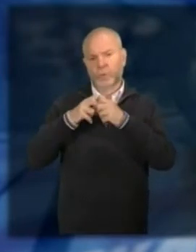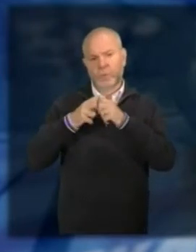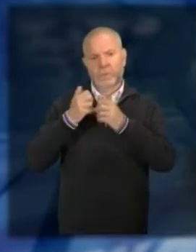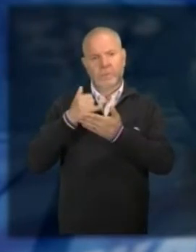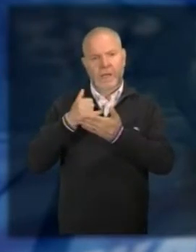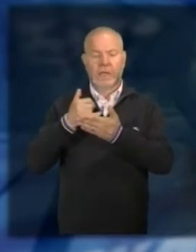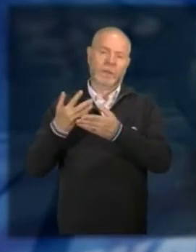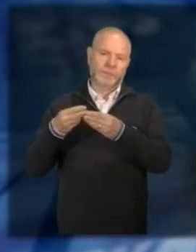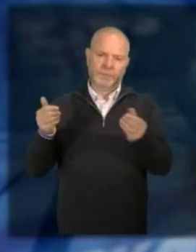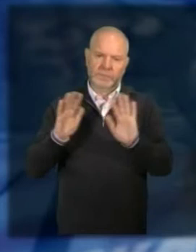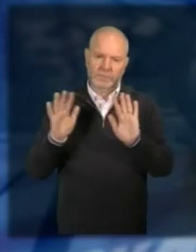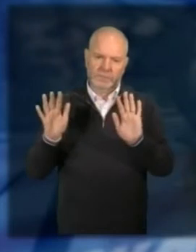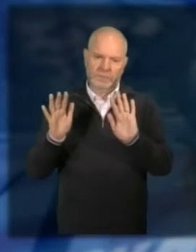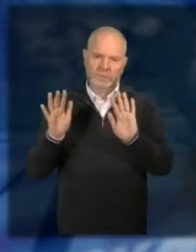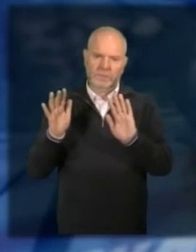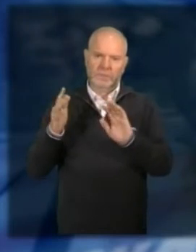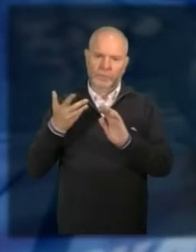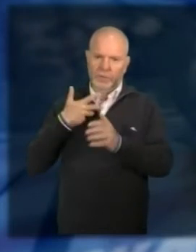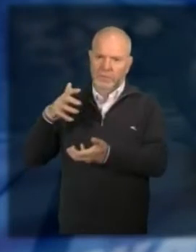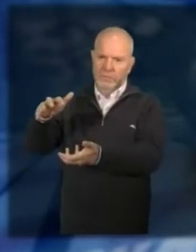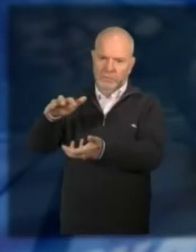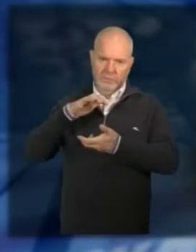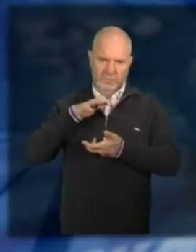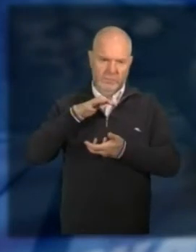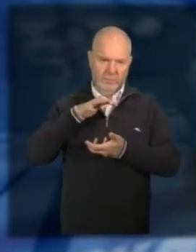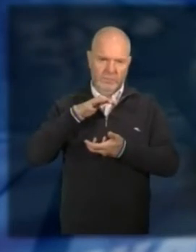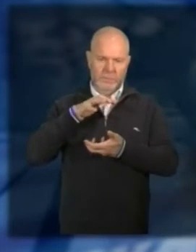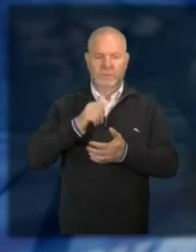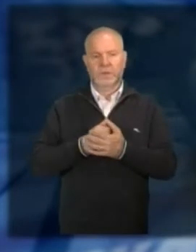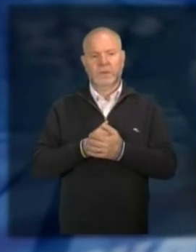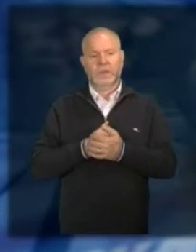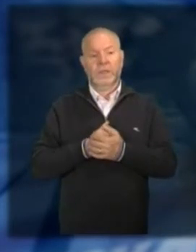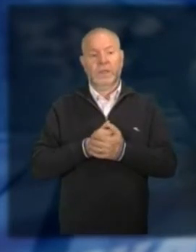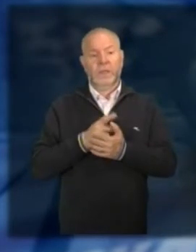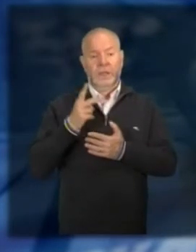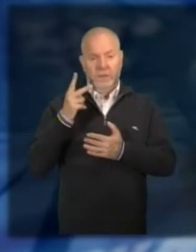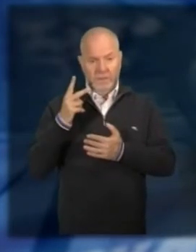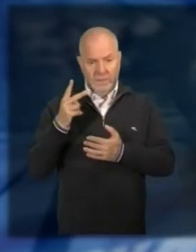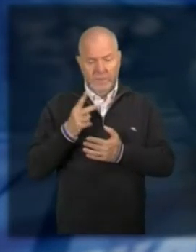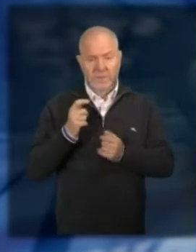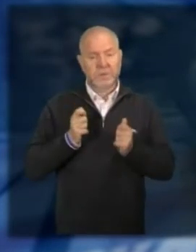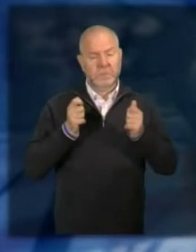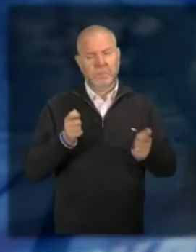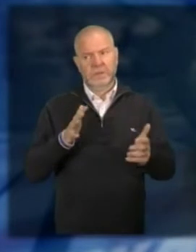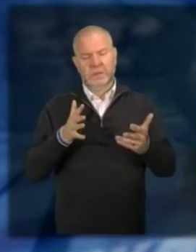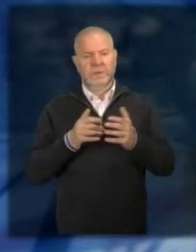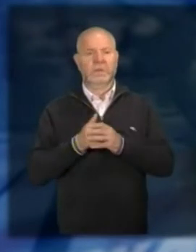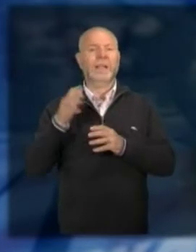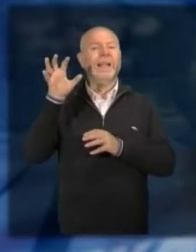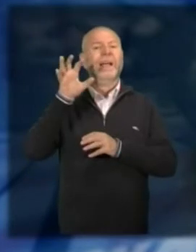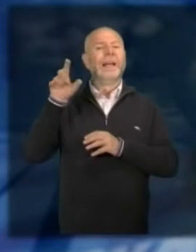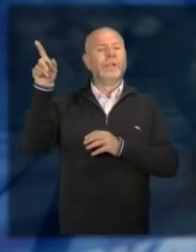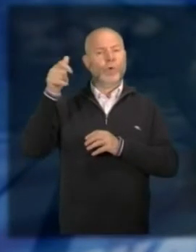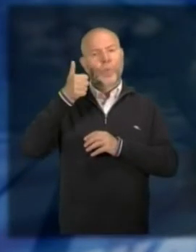ora risolti. È riuscita infatti ad ottenere il finanziamento, ha spiegato Giovanola, che è quindi entrato nel merito dei costi. La Regione stanzia